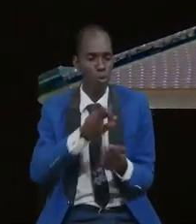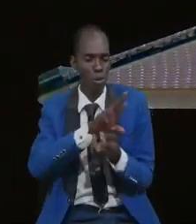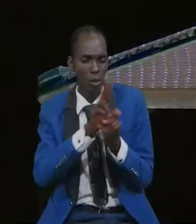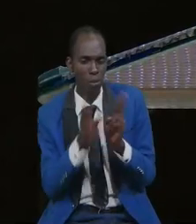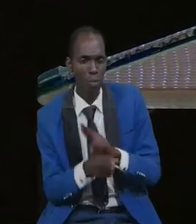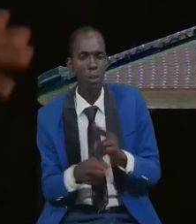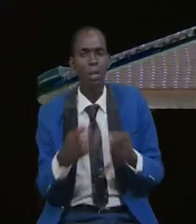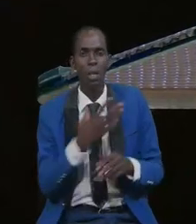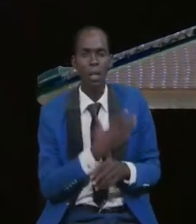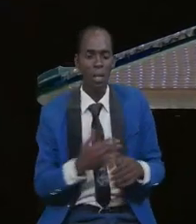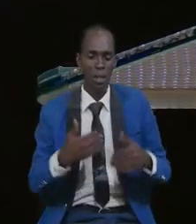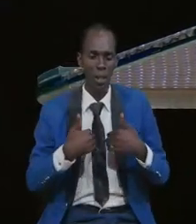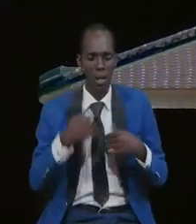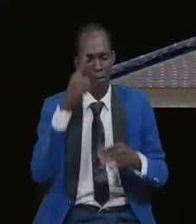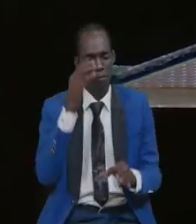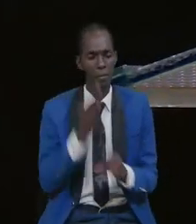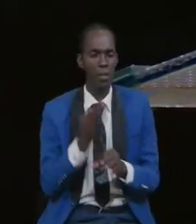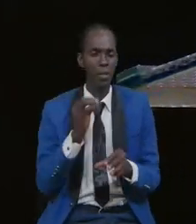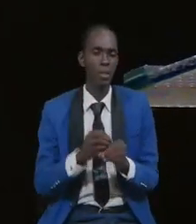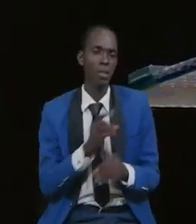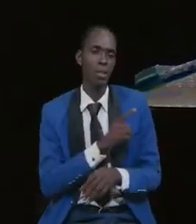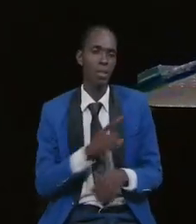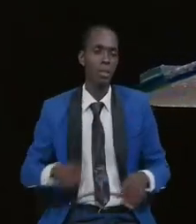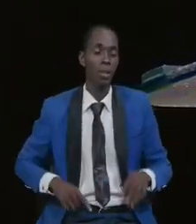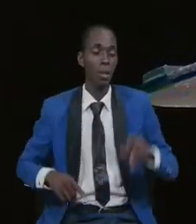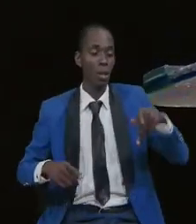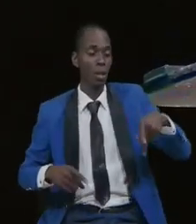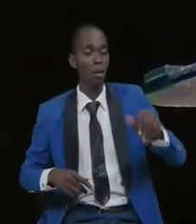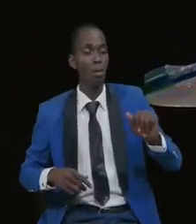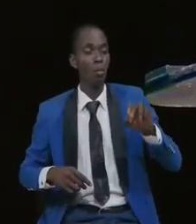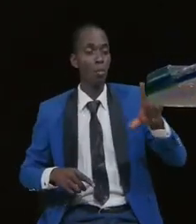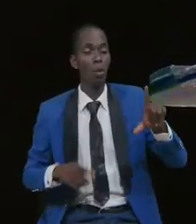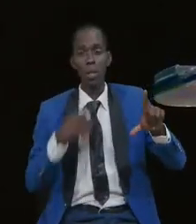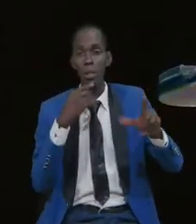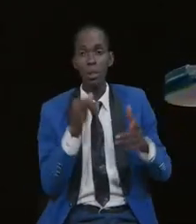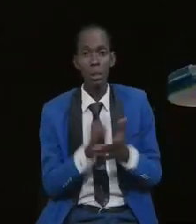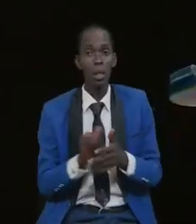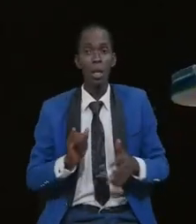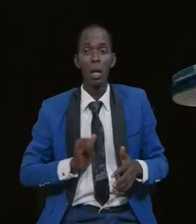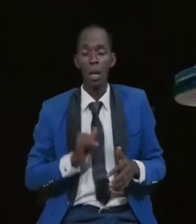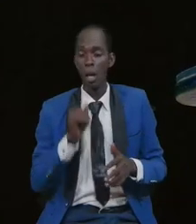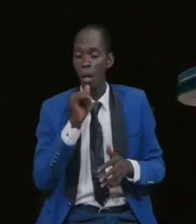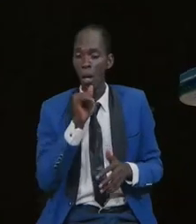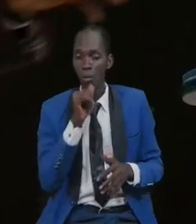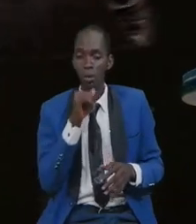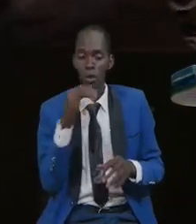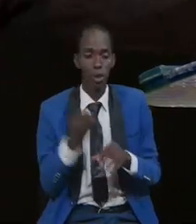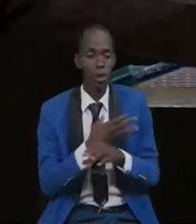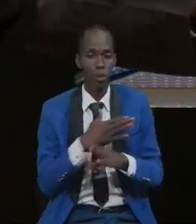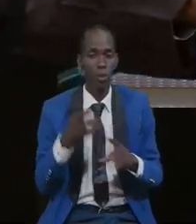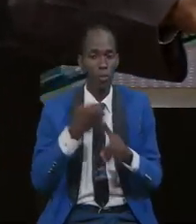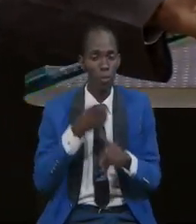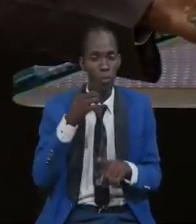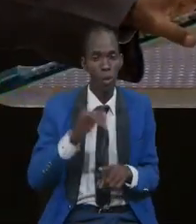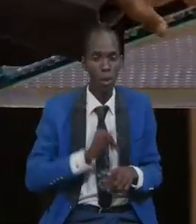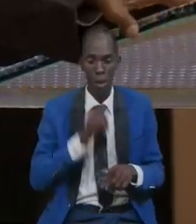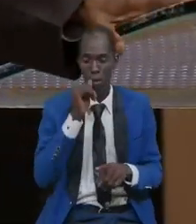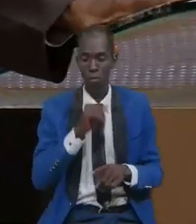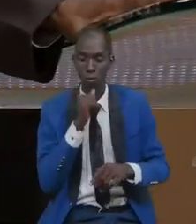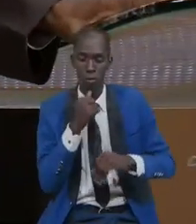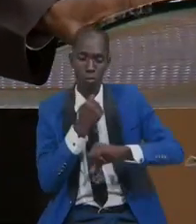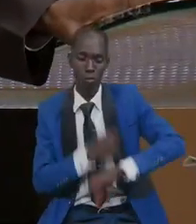puissent se repentir et avoir foi au Seigneur. L'apôtre Paul dit, je ne vous ai pas retiré la parole. Je ne vous ai pas privé